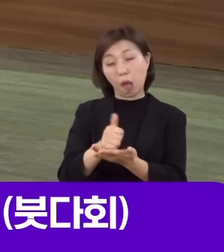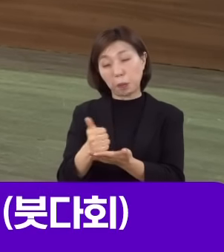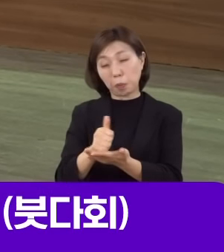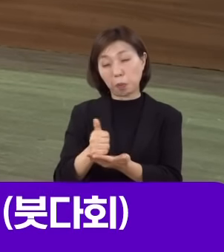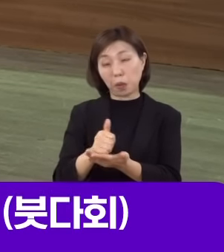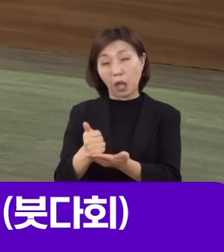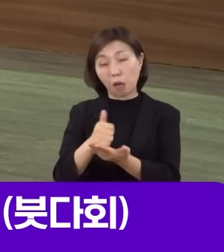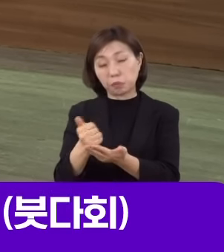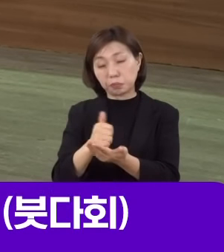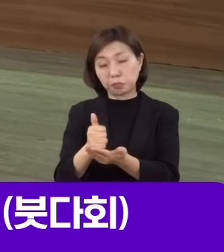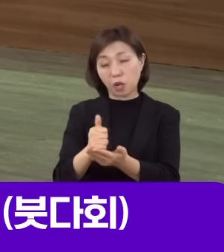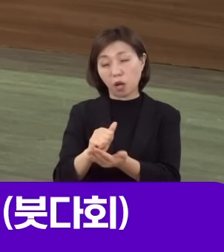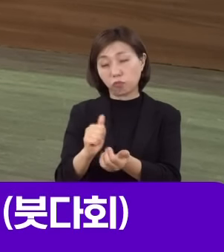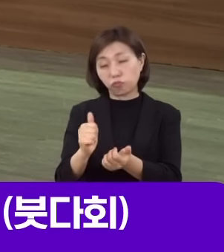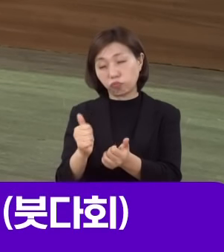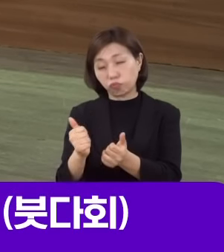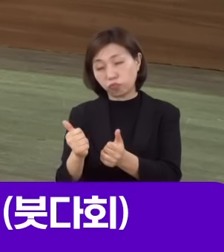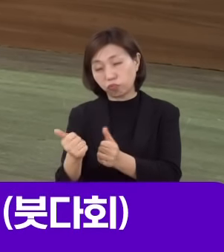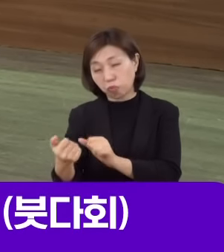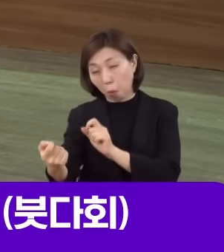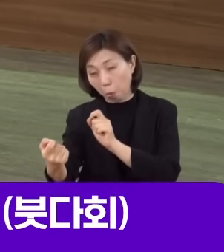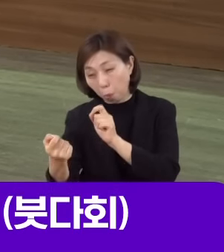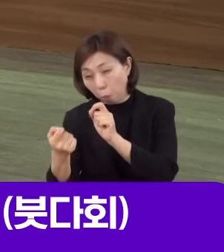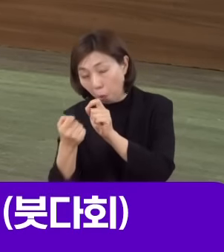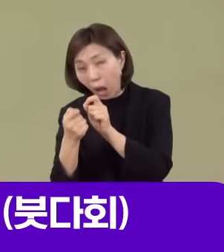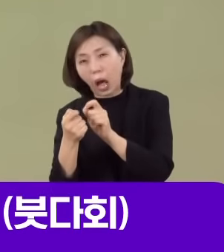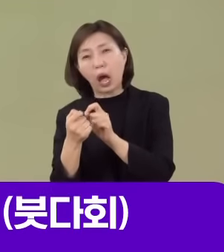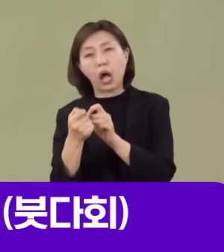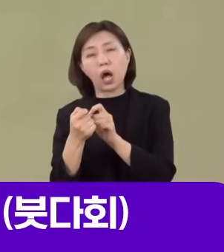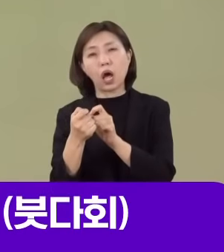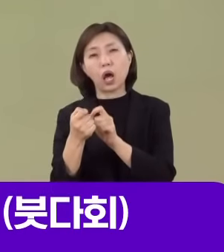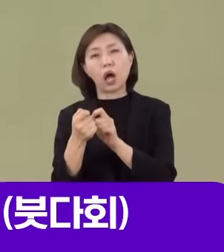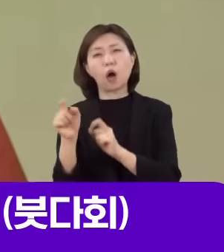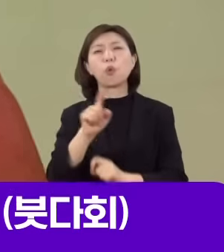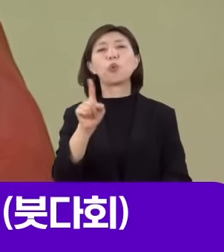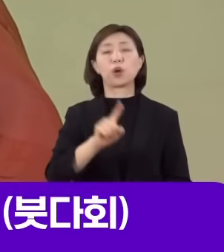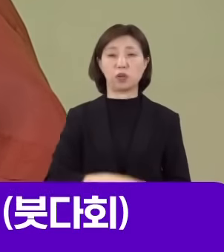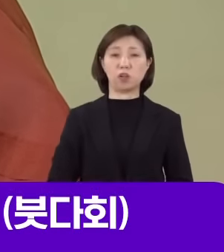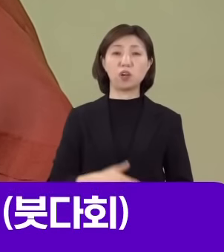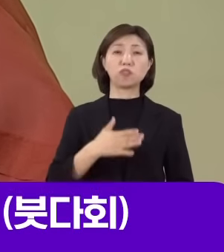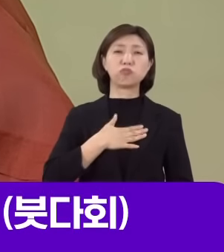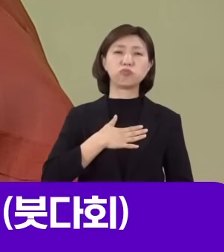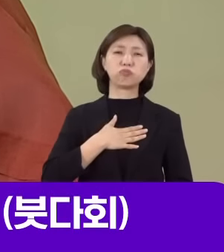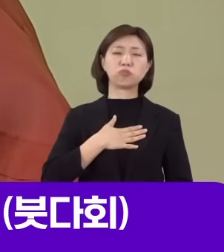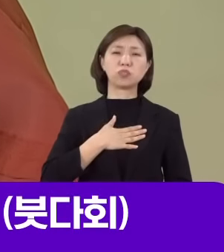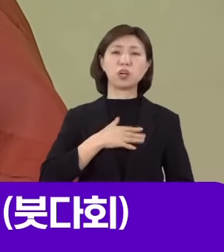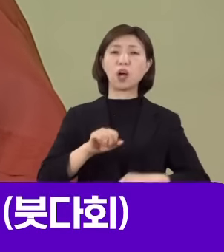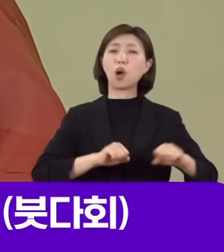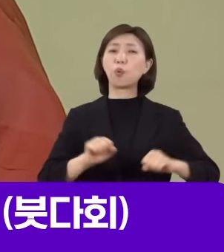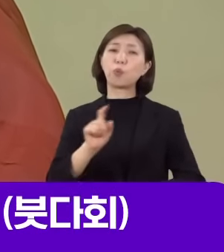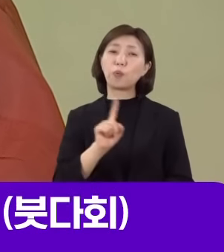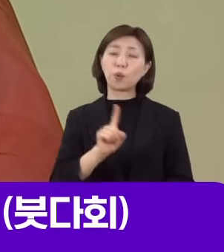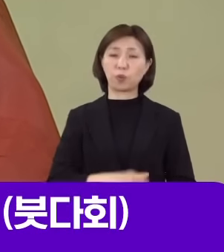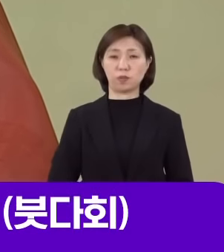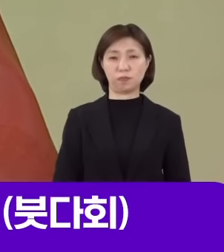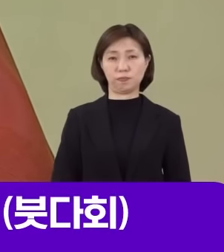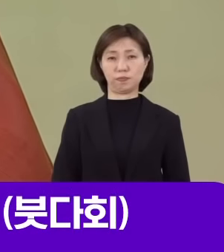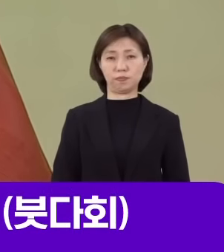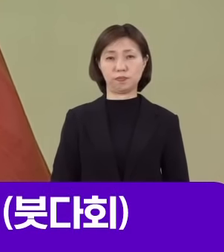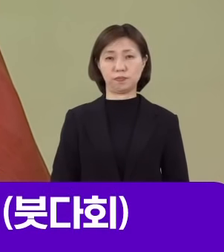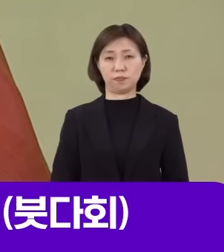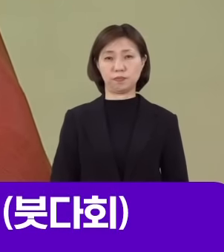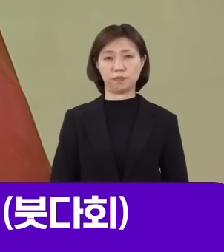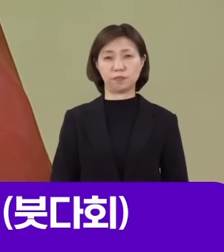코 앞에 죽음이 코 앞에 임박했을 때 그럴 때는 어떻게 해야 될까요